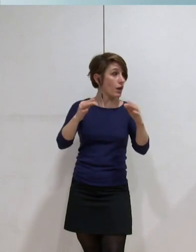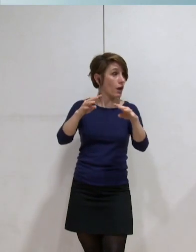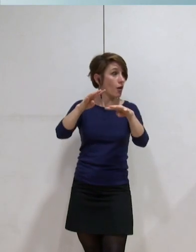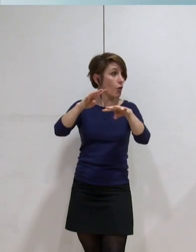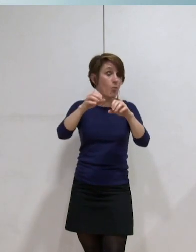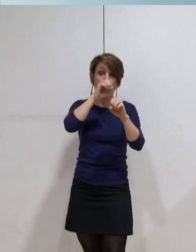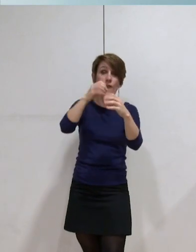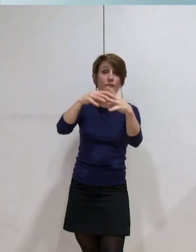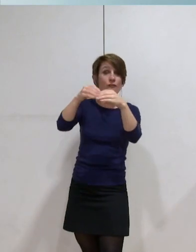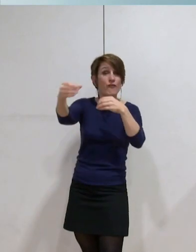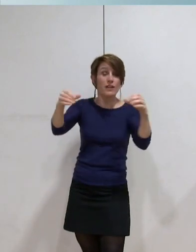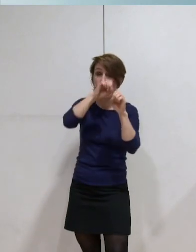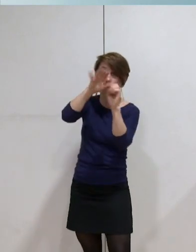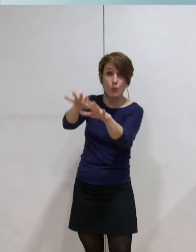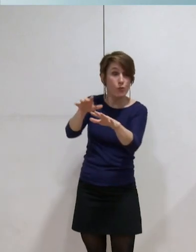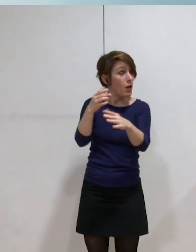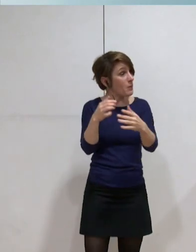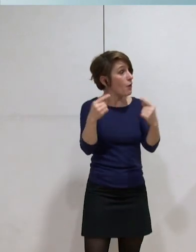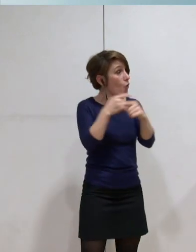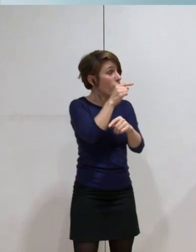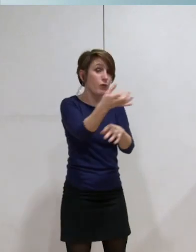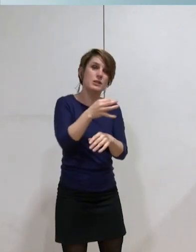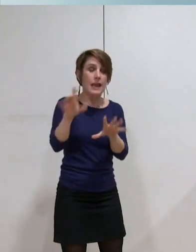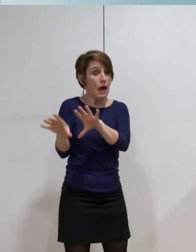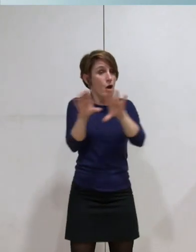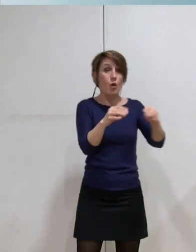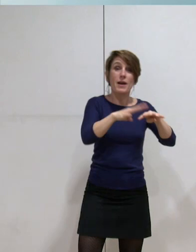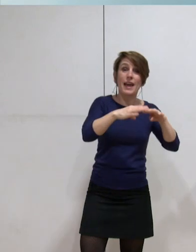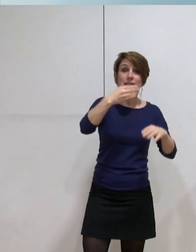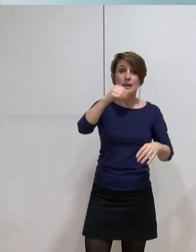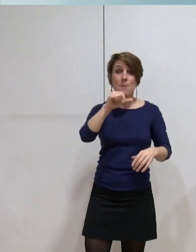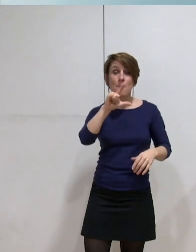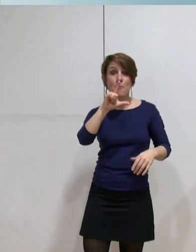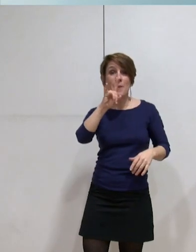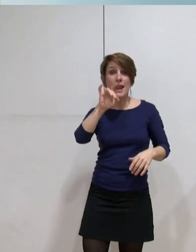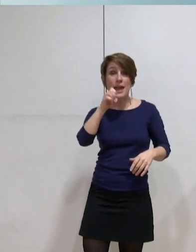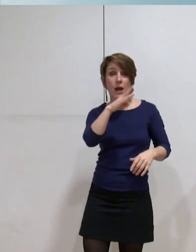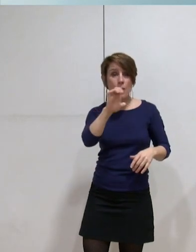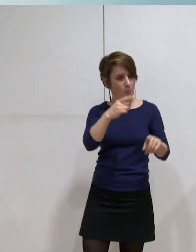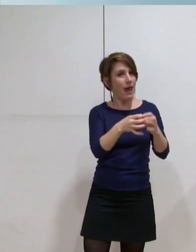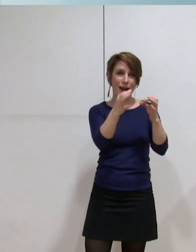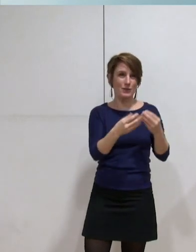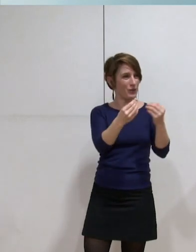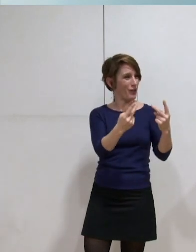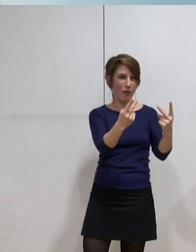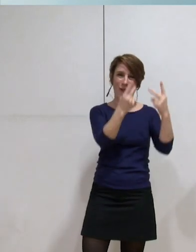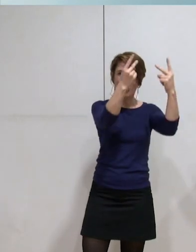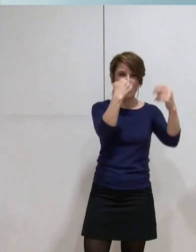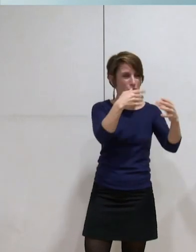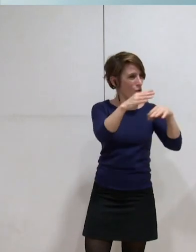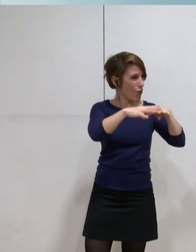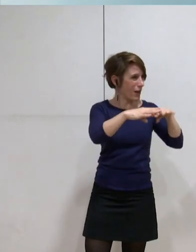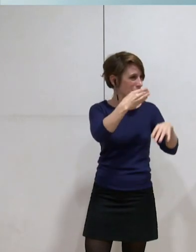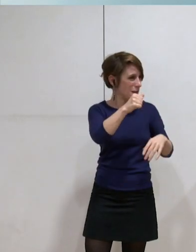service public dans le quartier Malerbe moi je veux bien qu'on ait le beurre l'argent du beurre il y a tout de même des limites la vérité